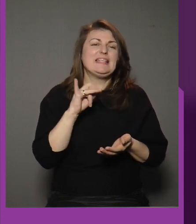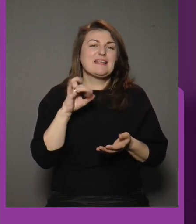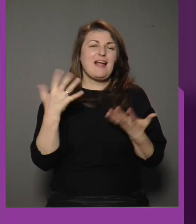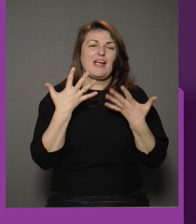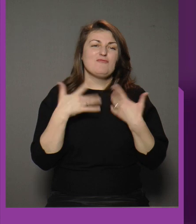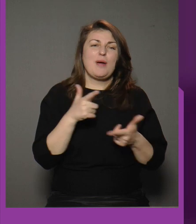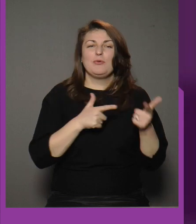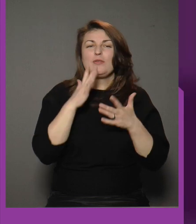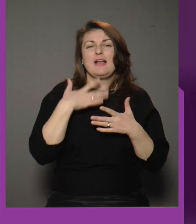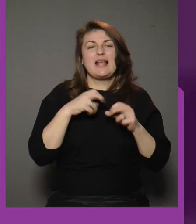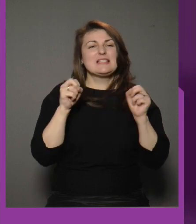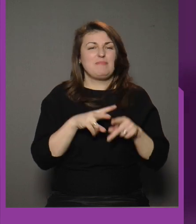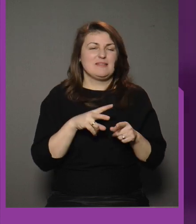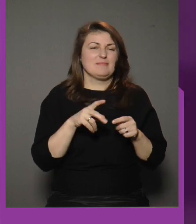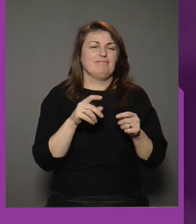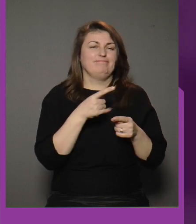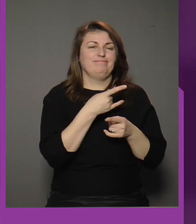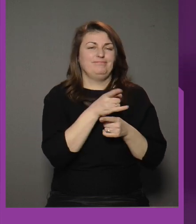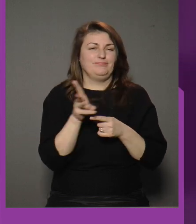підготувала для нас спецматеріал.